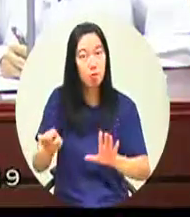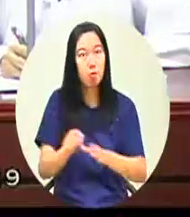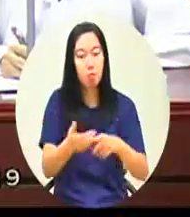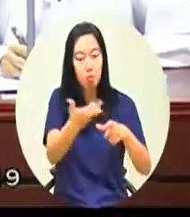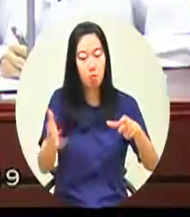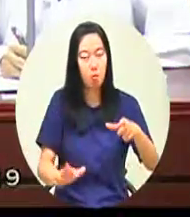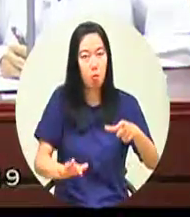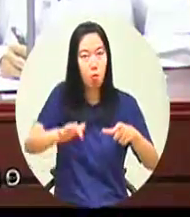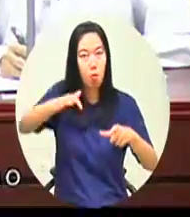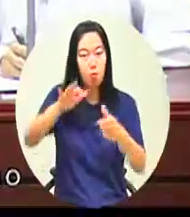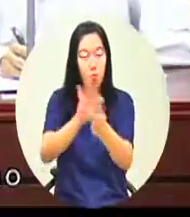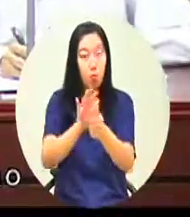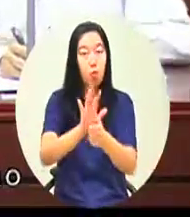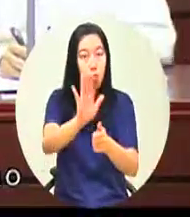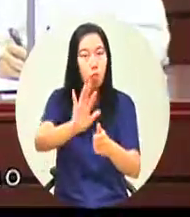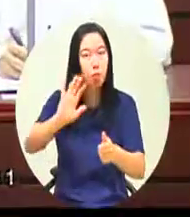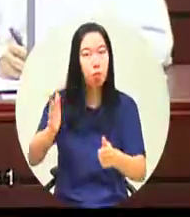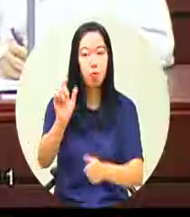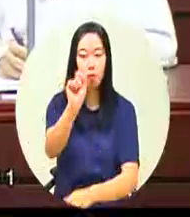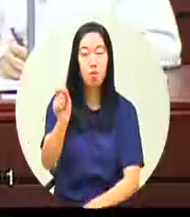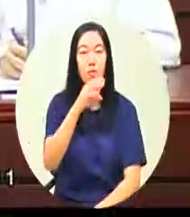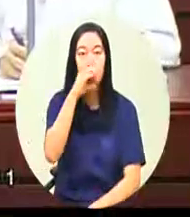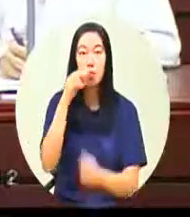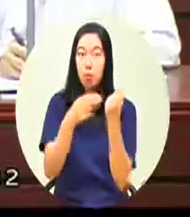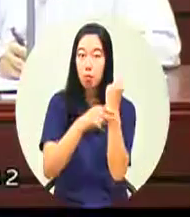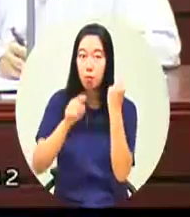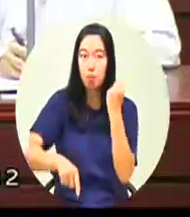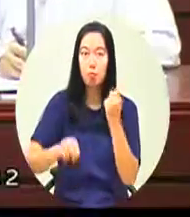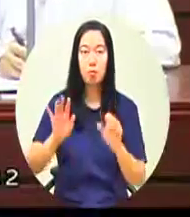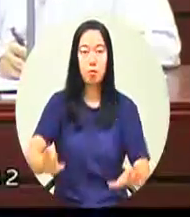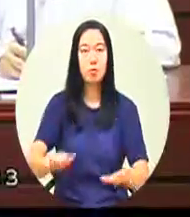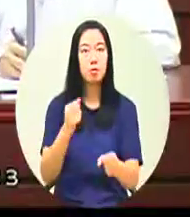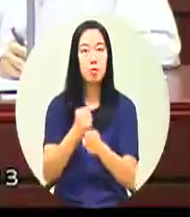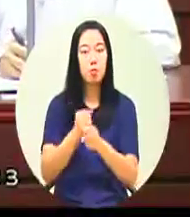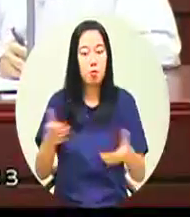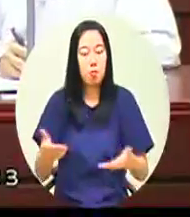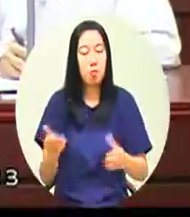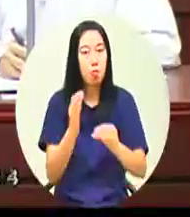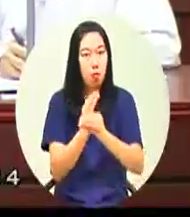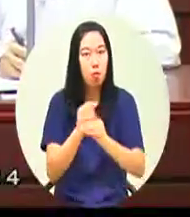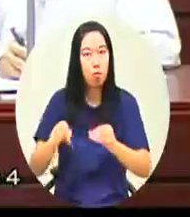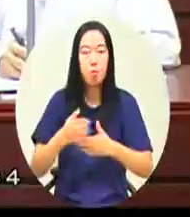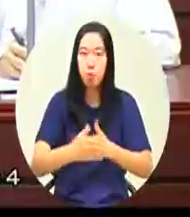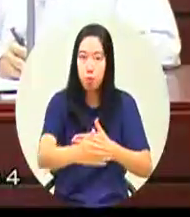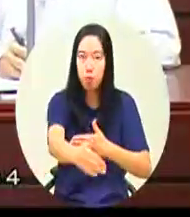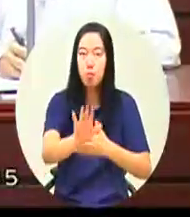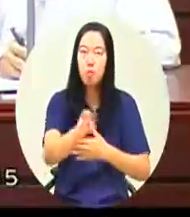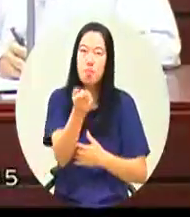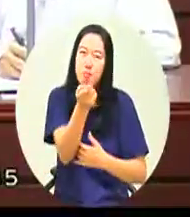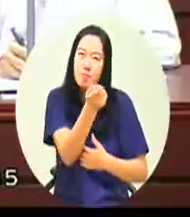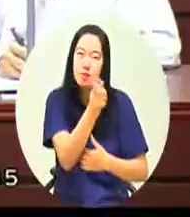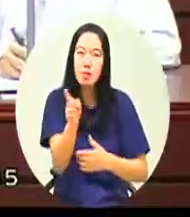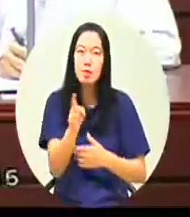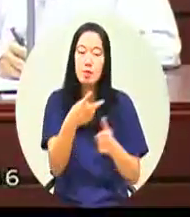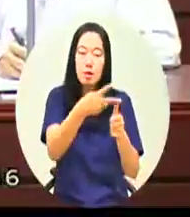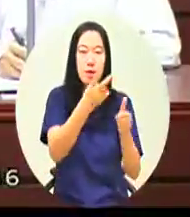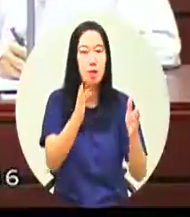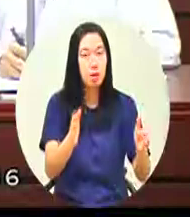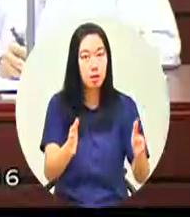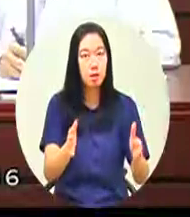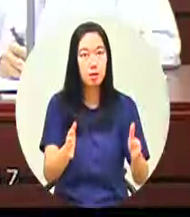挥伊的功效，那必须有排水，因为咱即摆长在时间，时间过长，因为还佫有一寡第二期部分